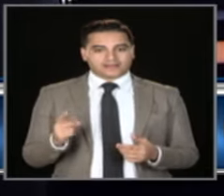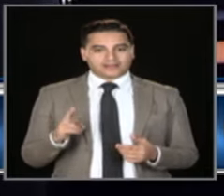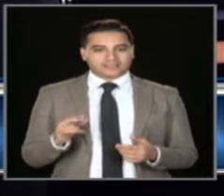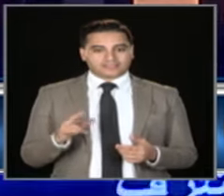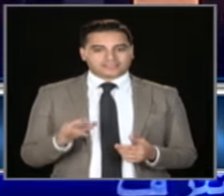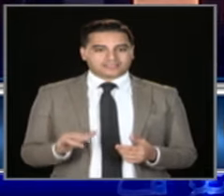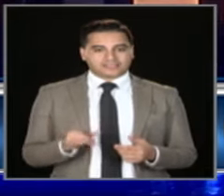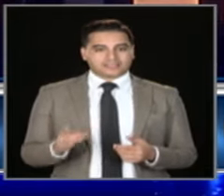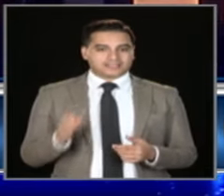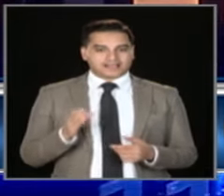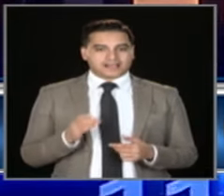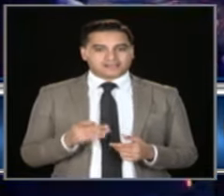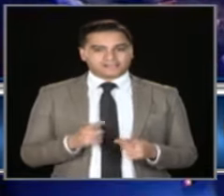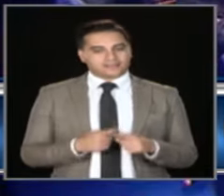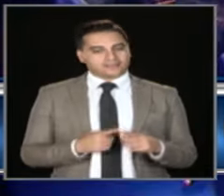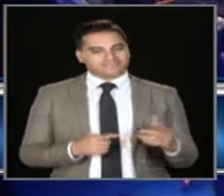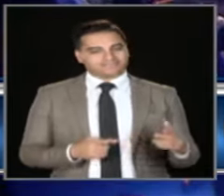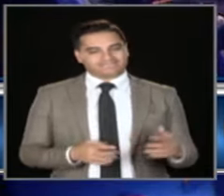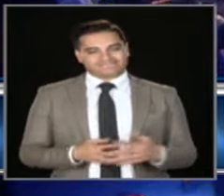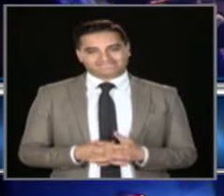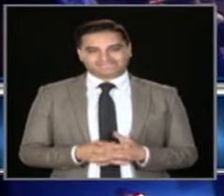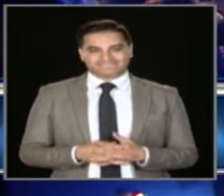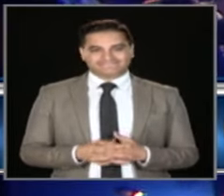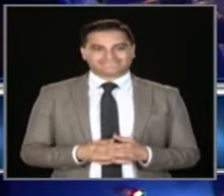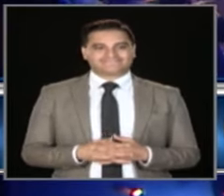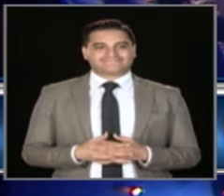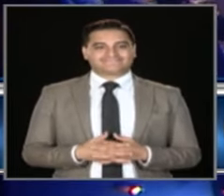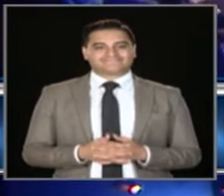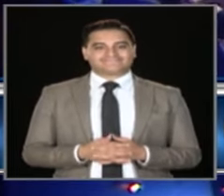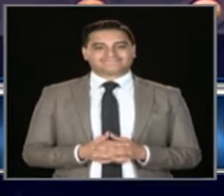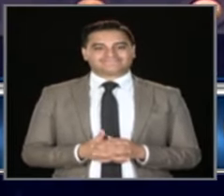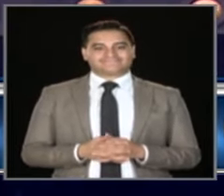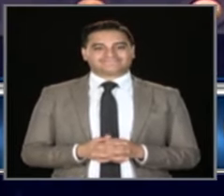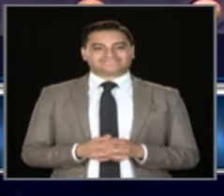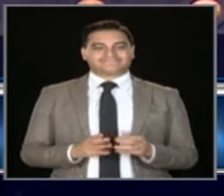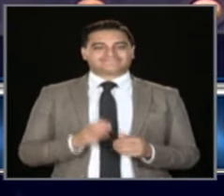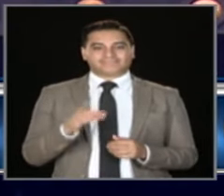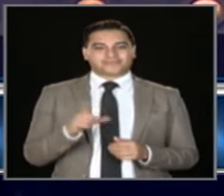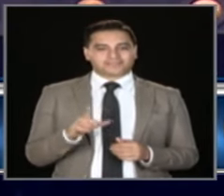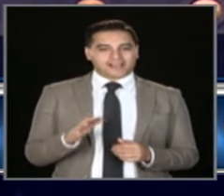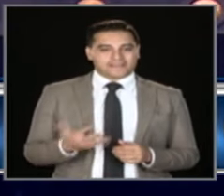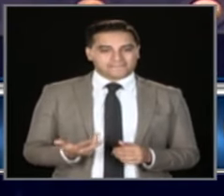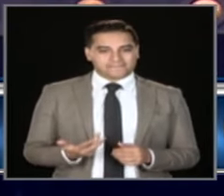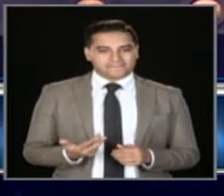إجابة خاطئة. الحمد لله. الحمد لله. الإجابة الصحيحة